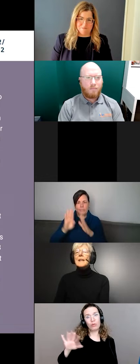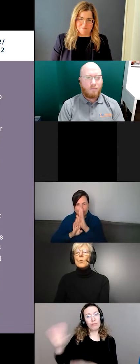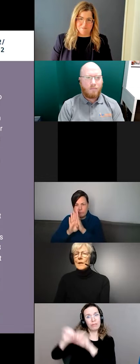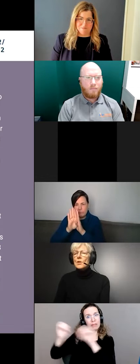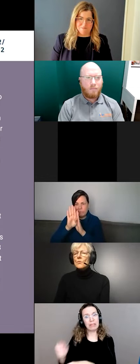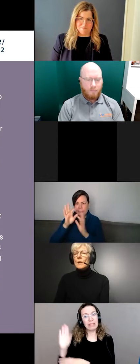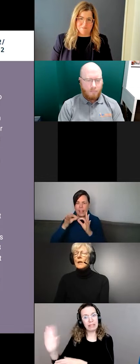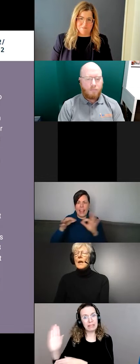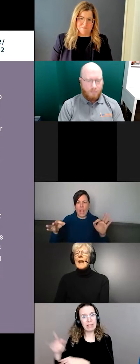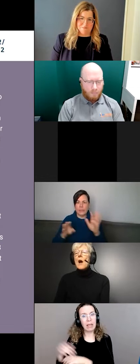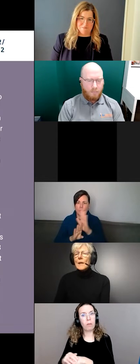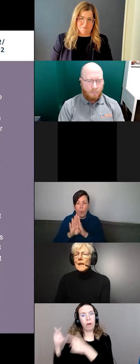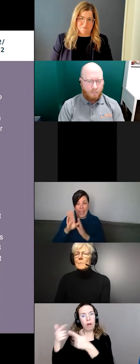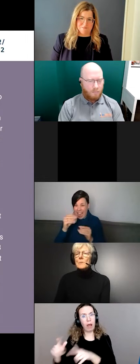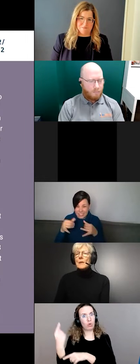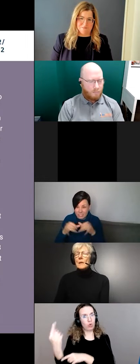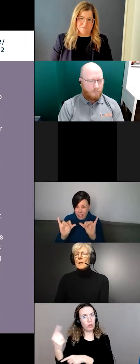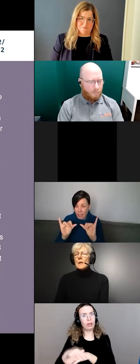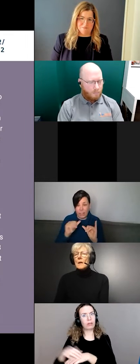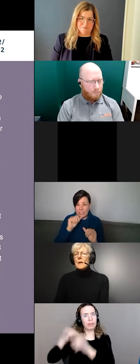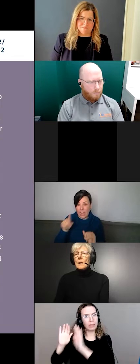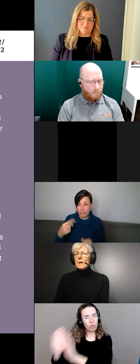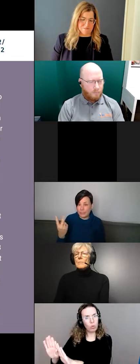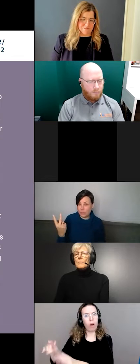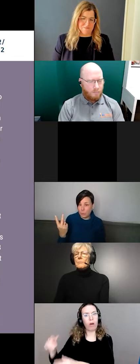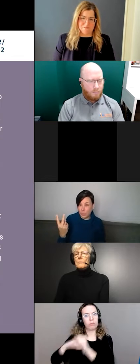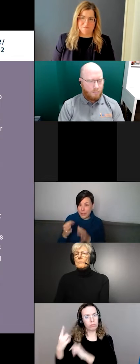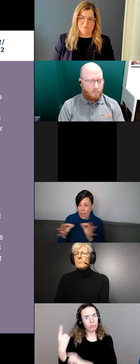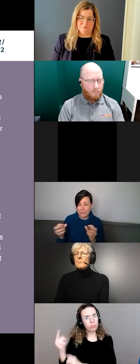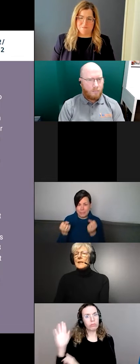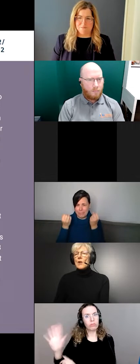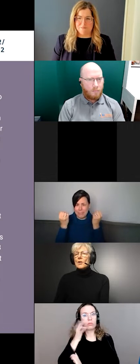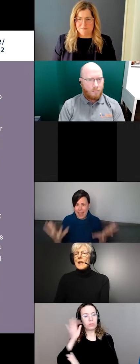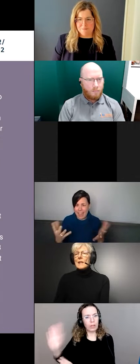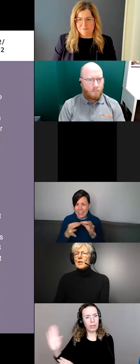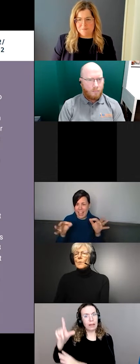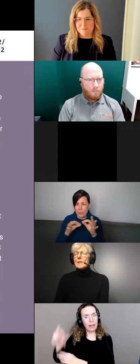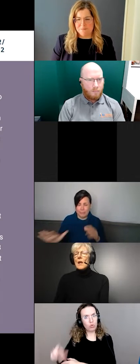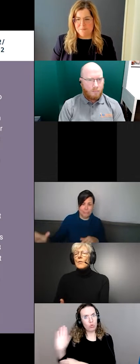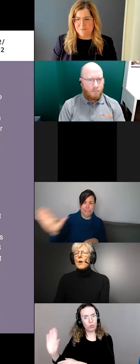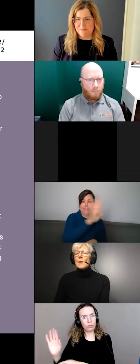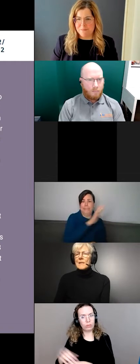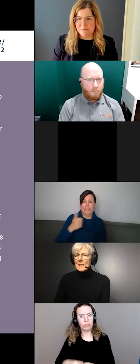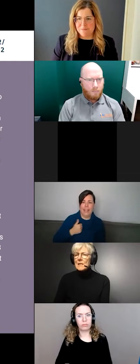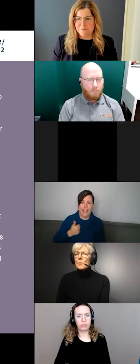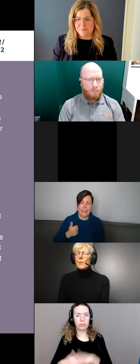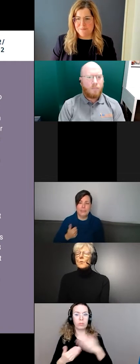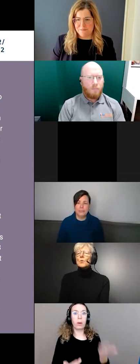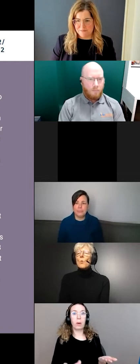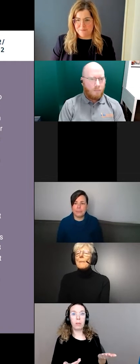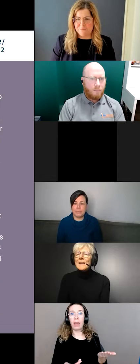Québec a son propre système. C'est une langue unique avec son histoire unique.